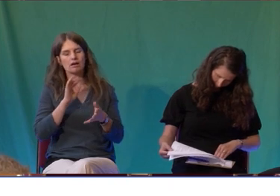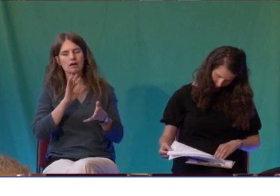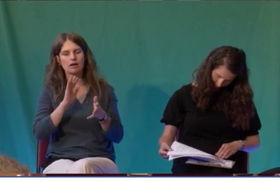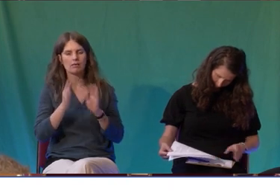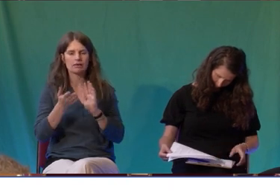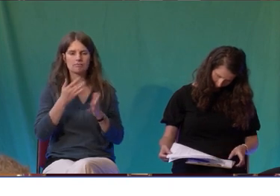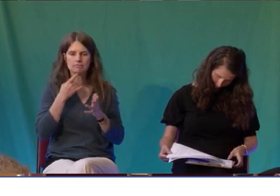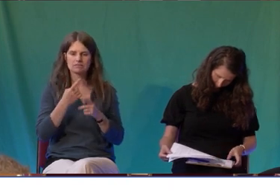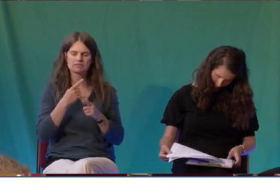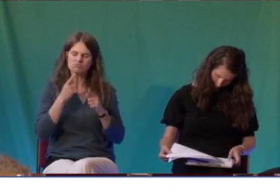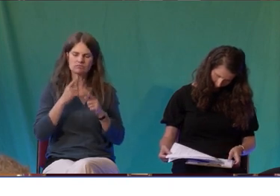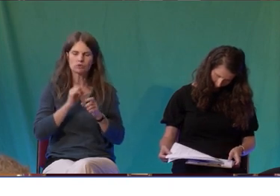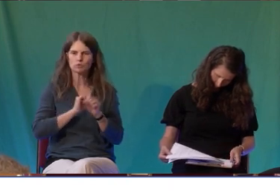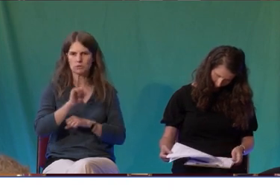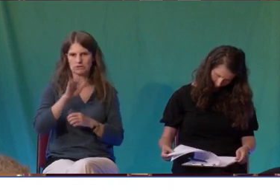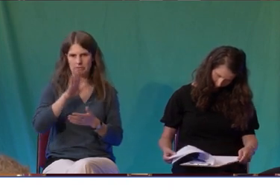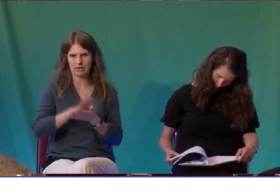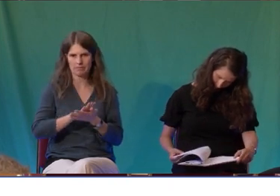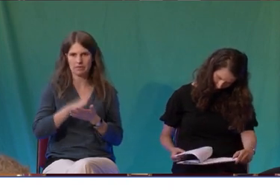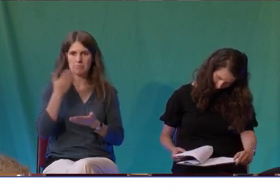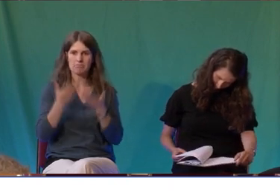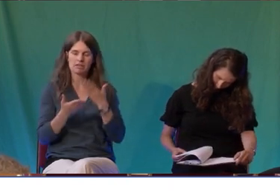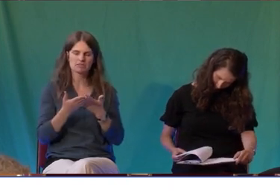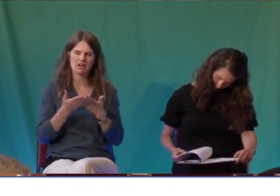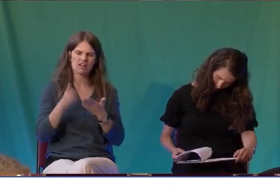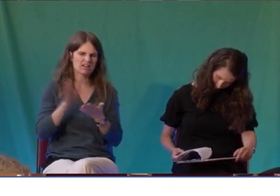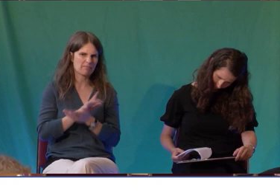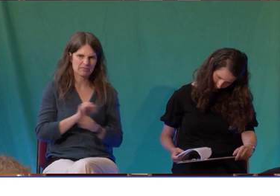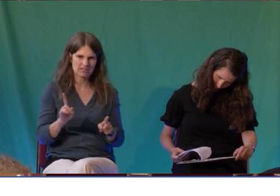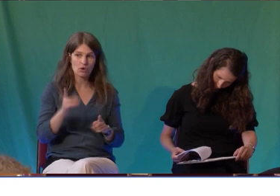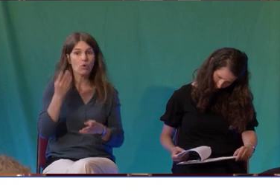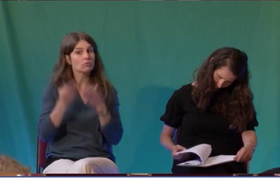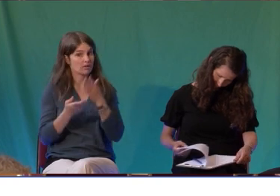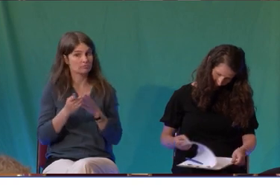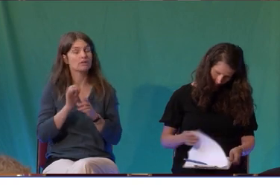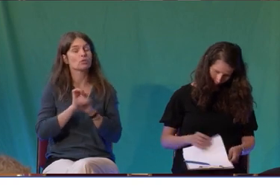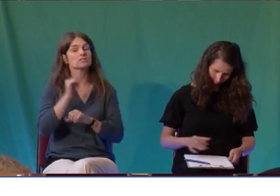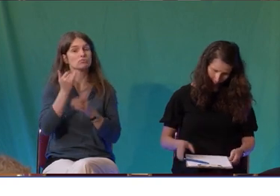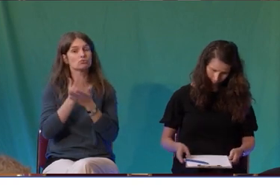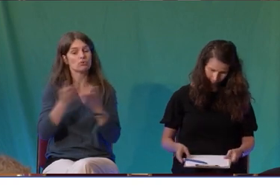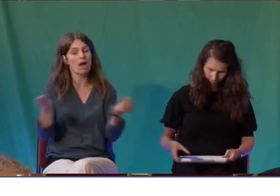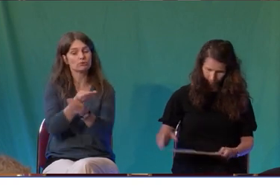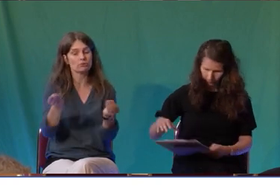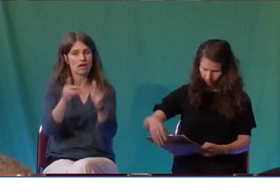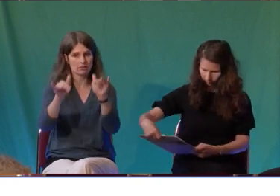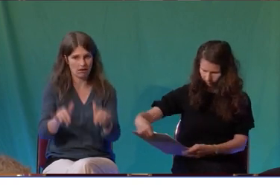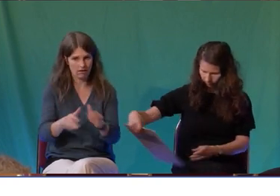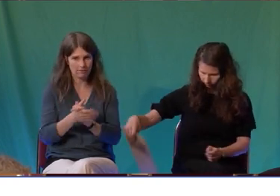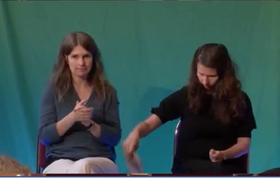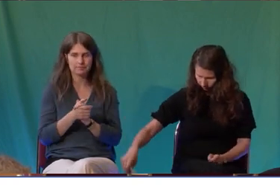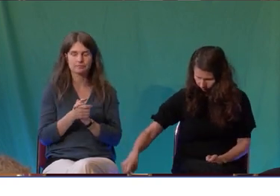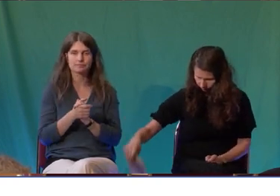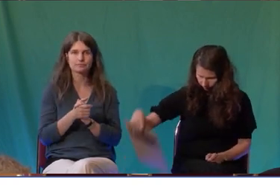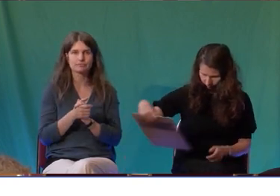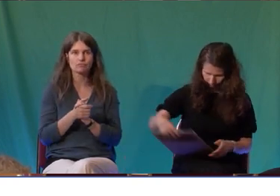gut manchmal klappt es nicht gut und manchmal sprechen die sich schon ab und wir haben